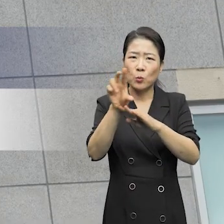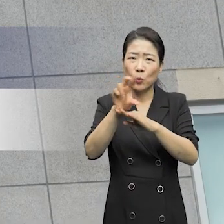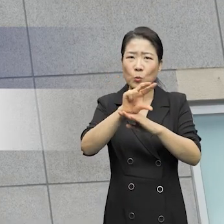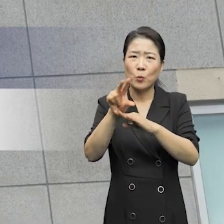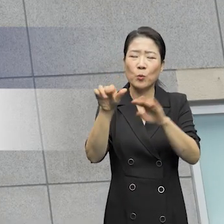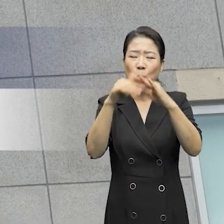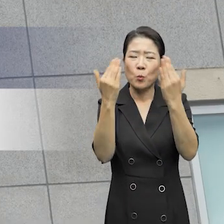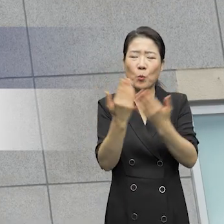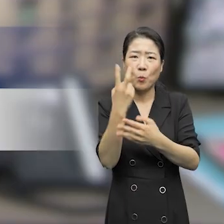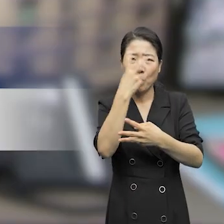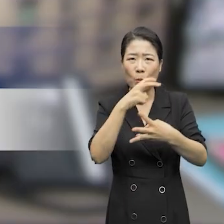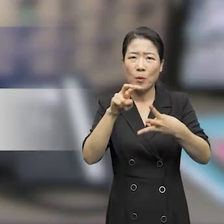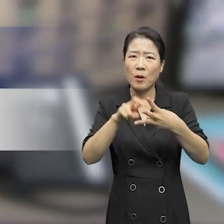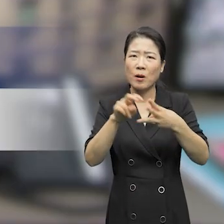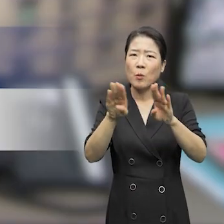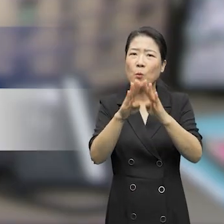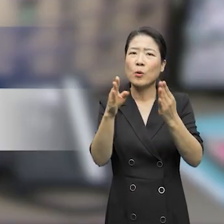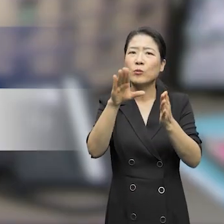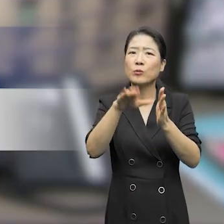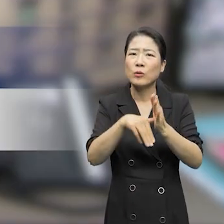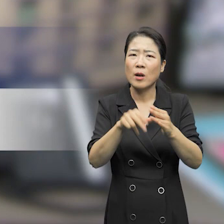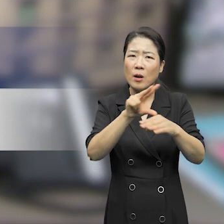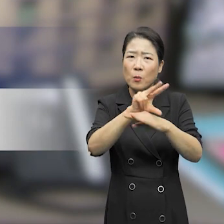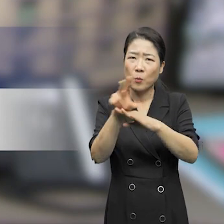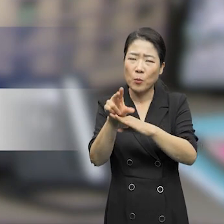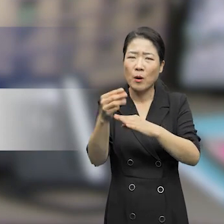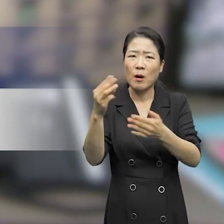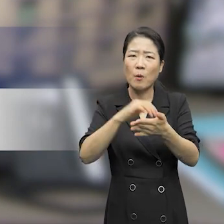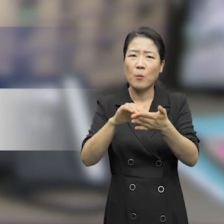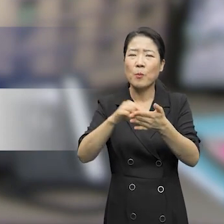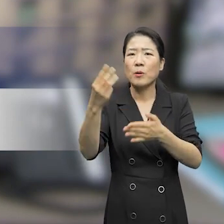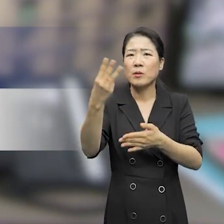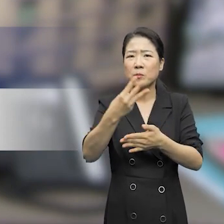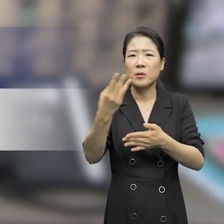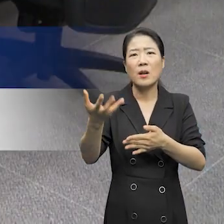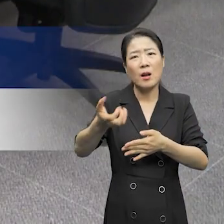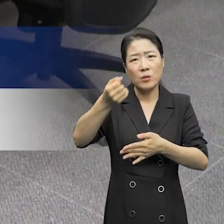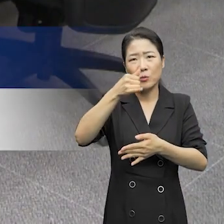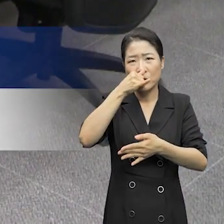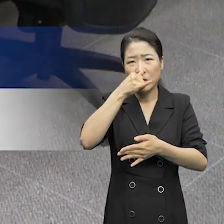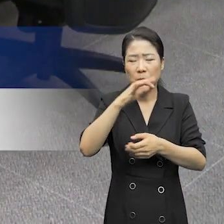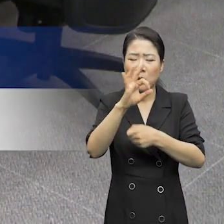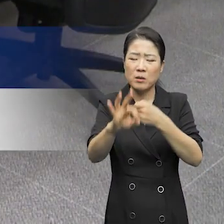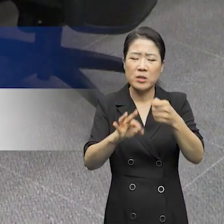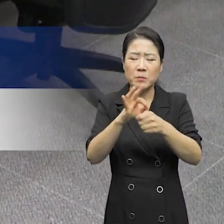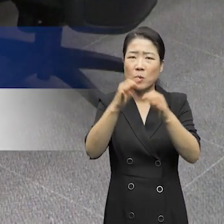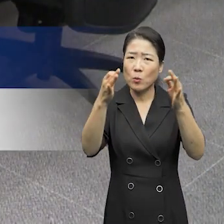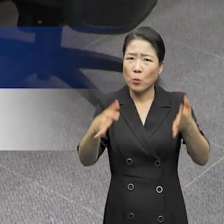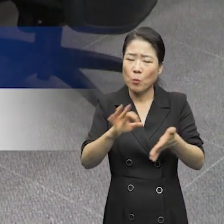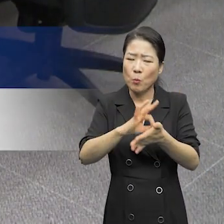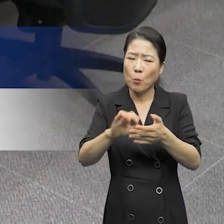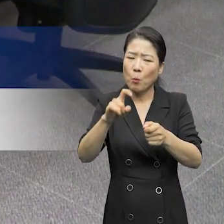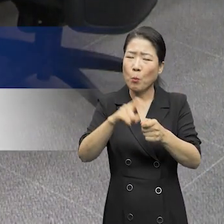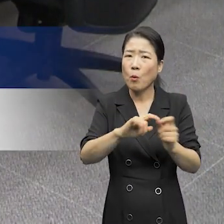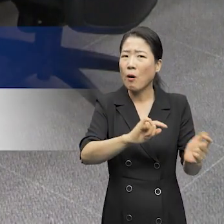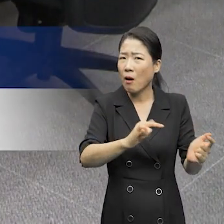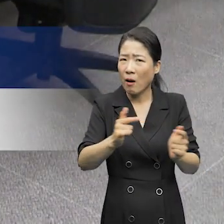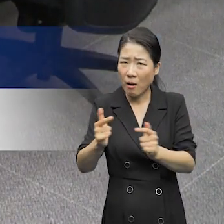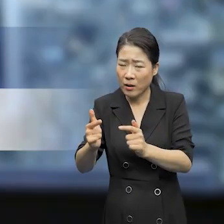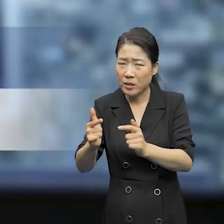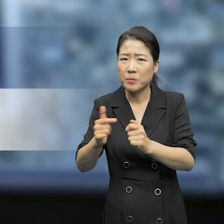cctv 통합관제센터는 개소당시 cctv 3000여대를 보유하고 있었지만 10년간 운영 목적이